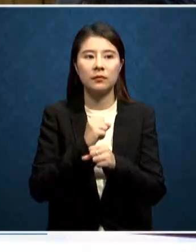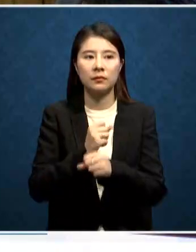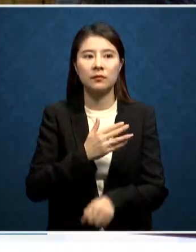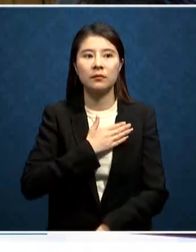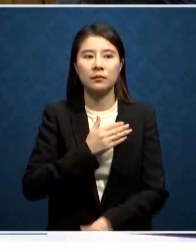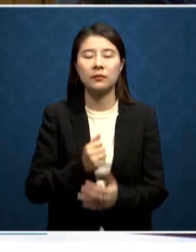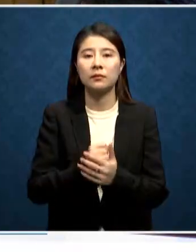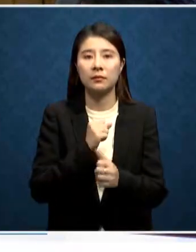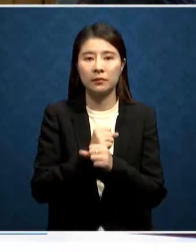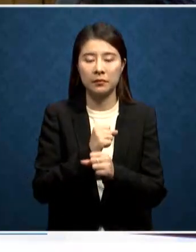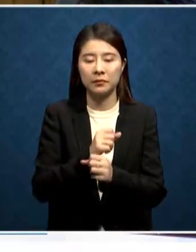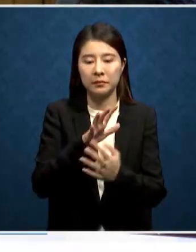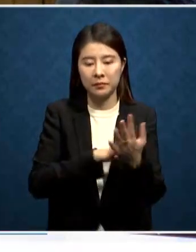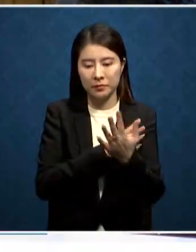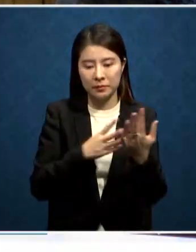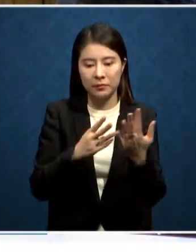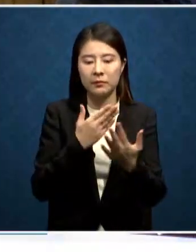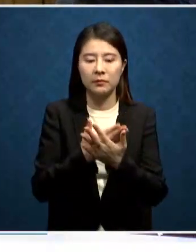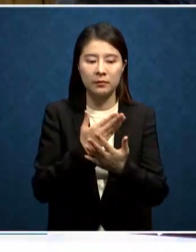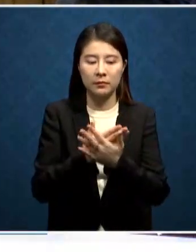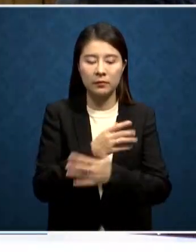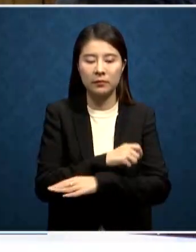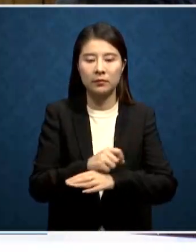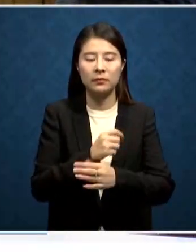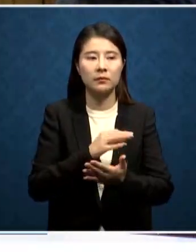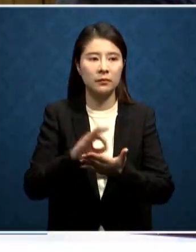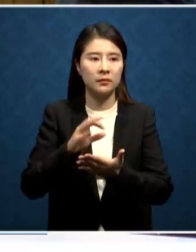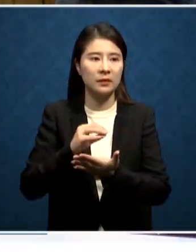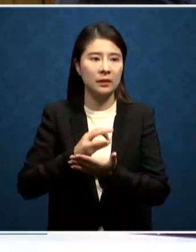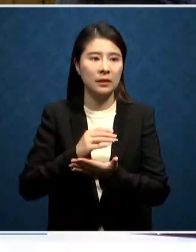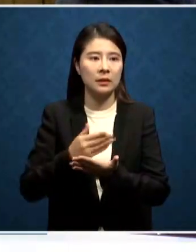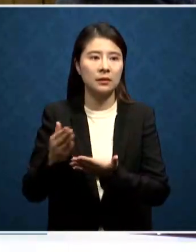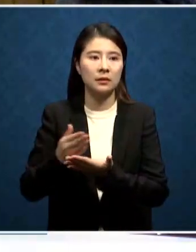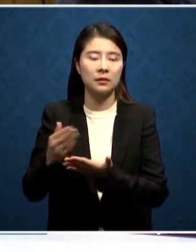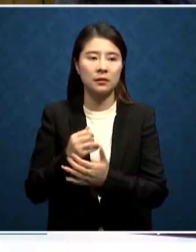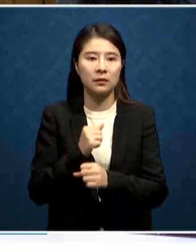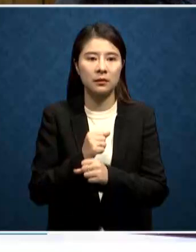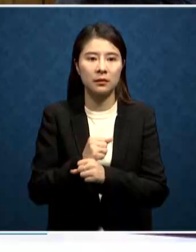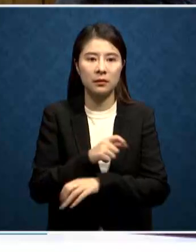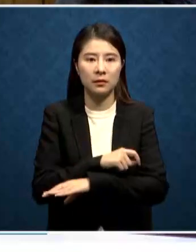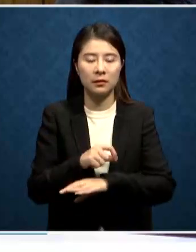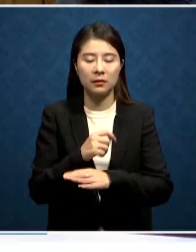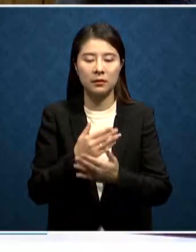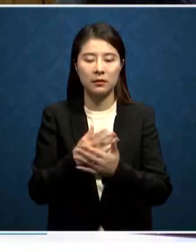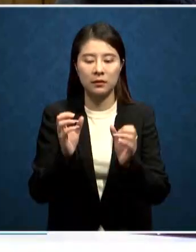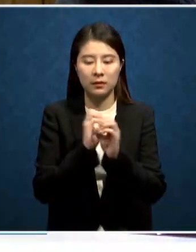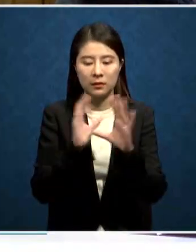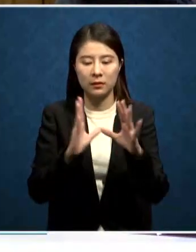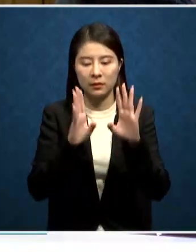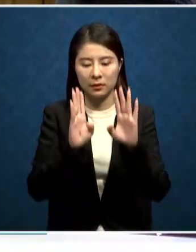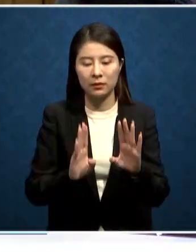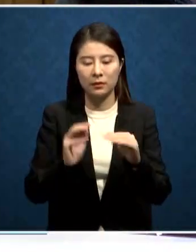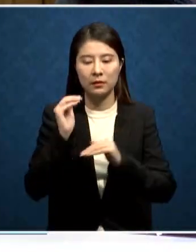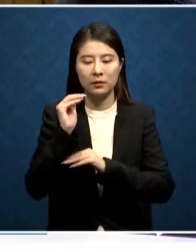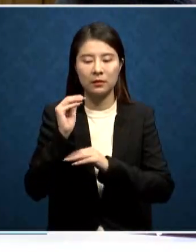กับความโปร่งใสนะคะในเรื่องของการใช้จ่ายงบประมาณนะคะก็ได้แสดงไว้แต่ว่าในเรื่องรูปแบบนั้นก็อาจจะเนื่องจากไม่ได้มีรูปแบบที่กำหนดมา